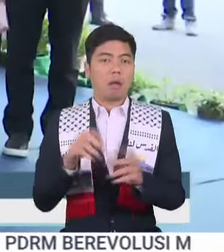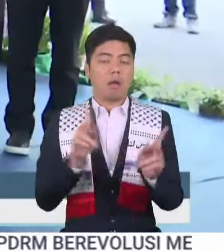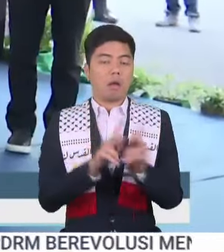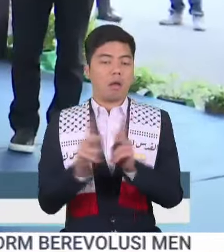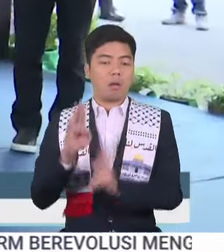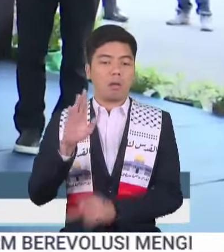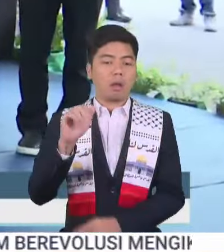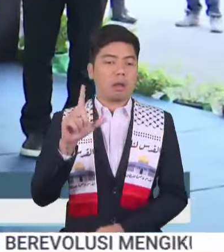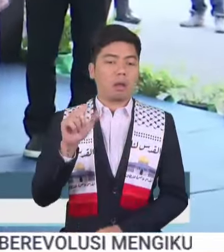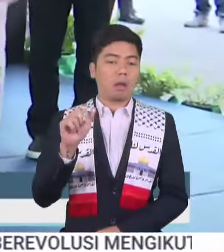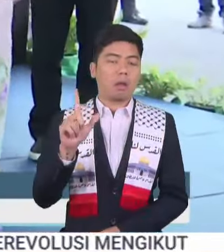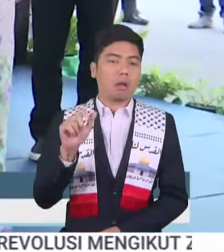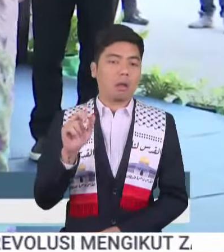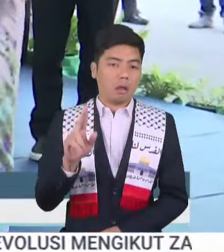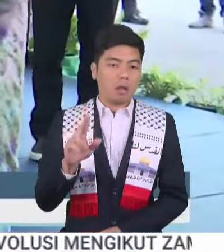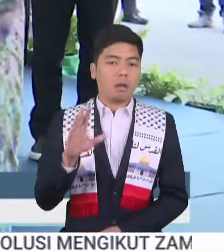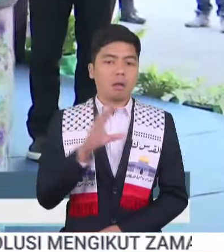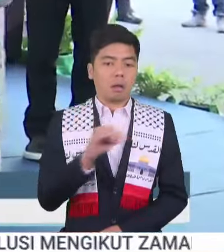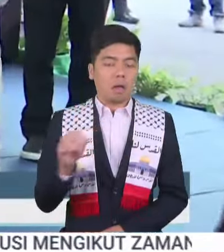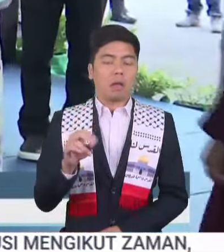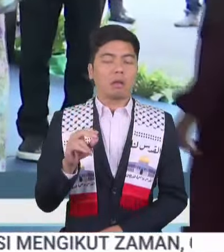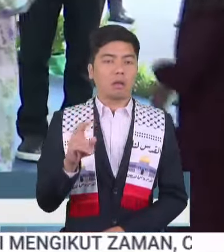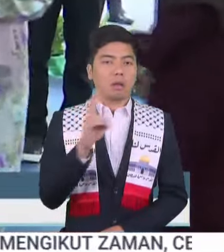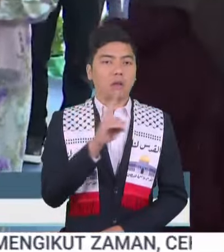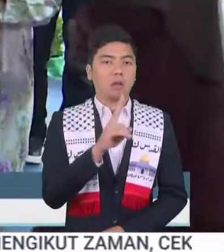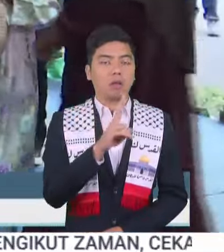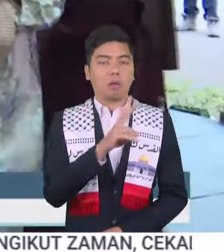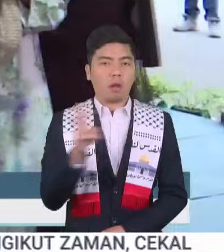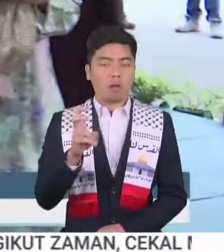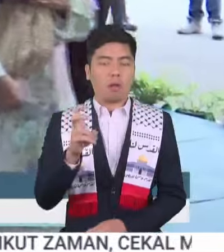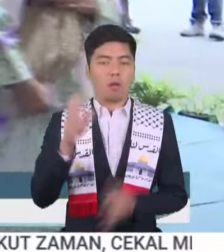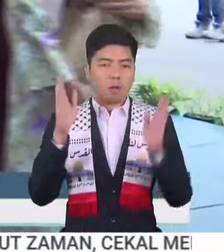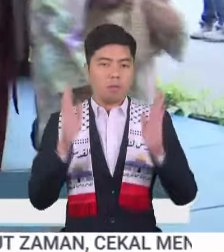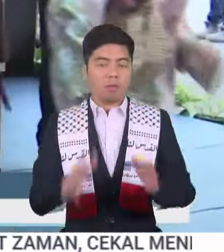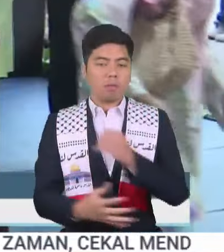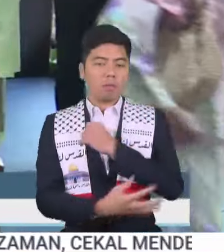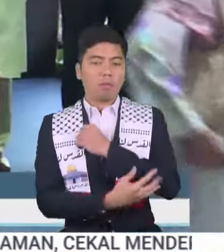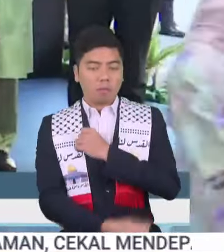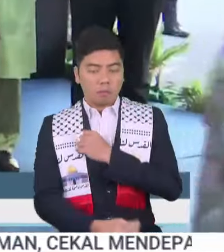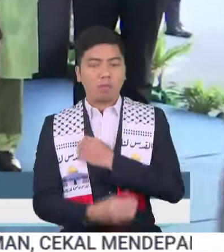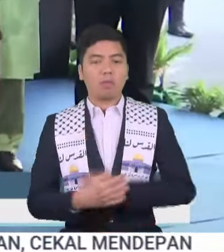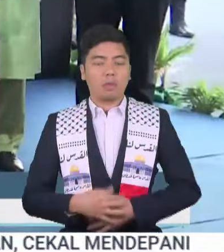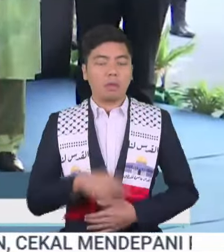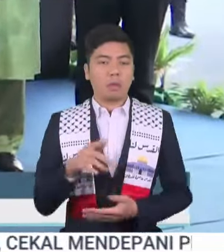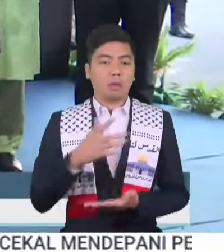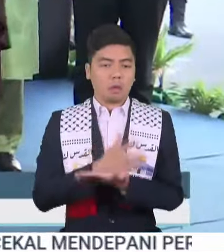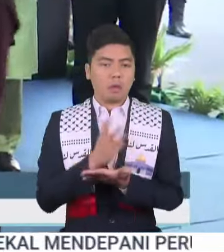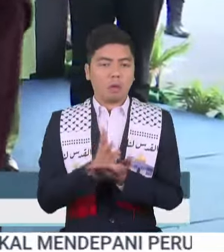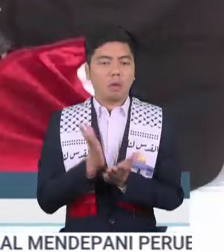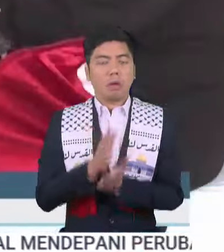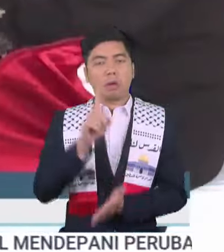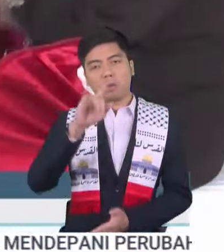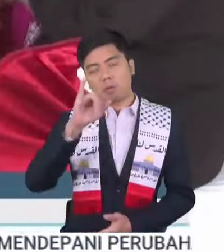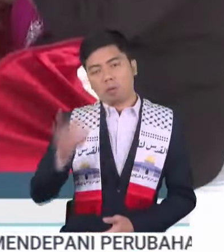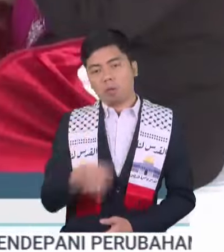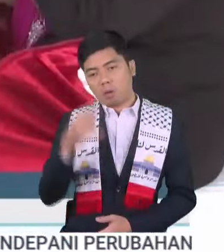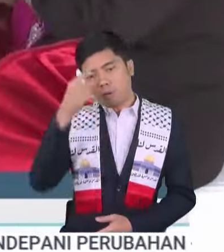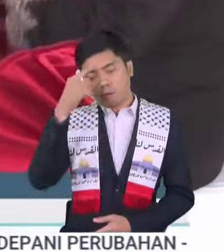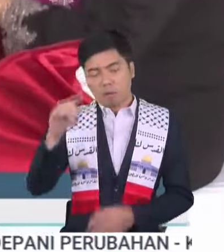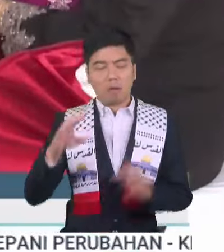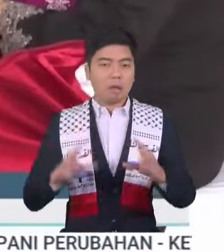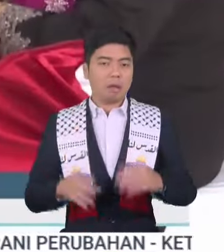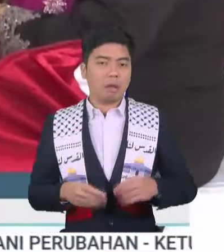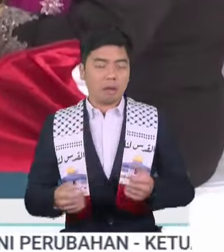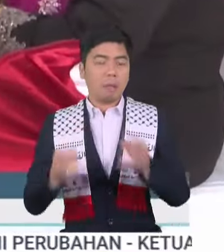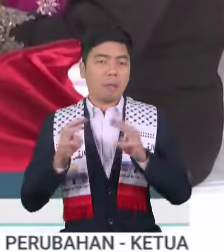Beaufort, seterusnya menyampaikan sumbangan kepada 200 asnaf. Beliau turut mengumumkan peruntukan RM1 juta bagi membaik